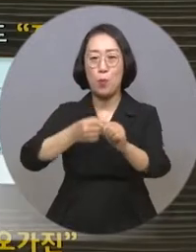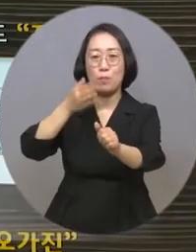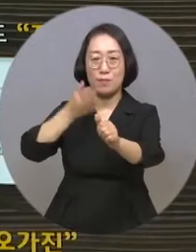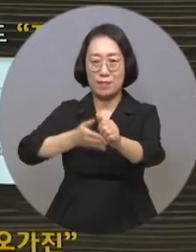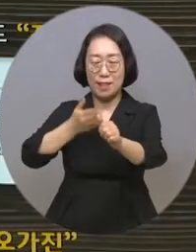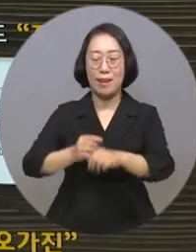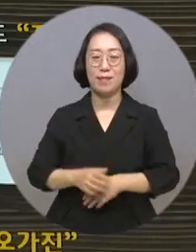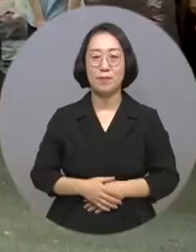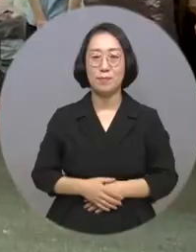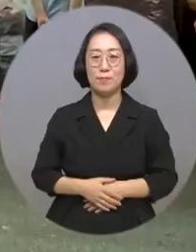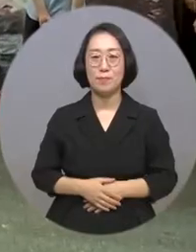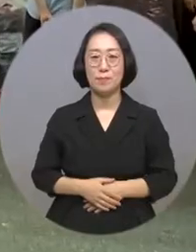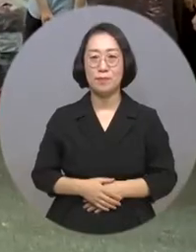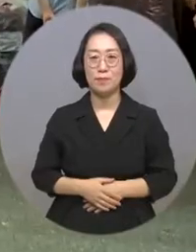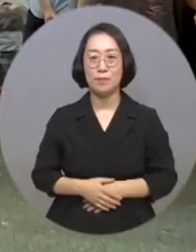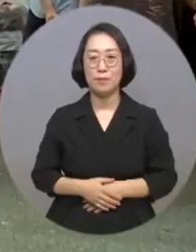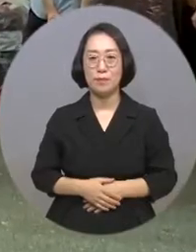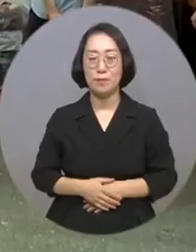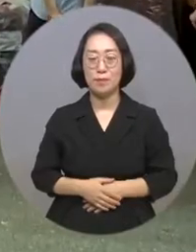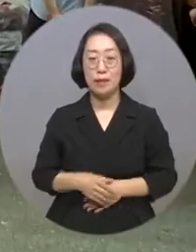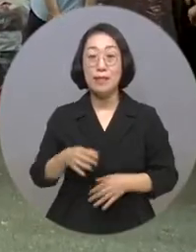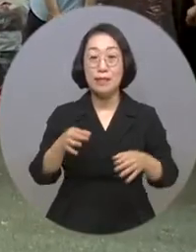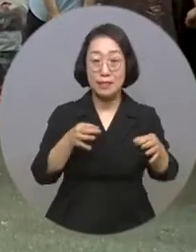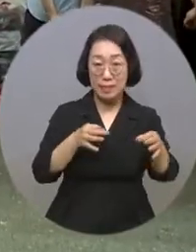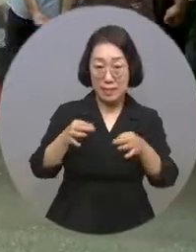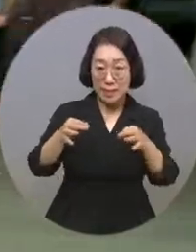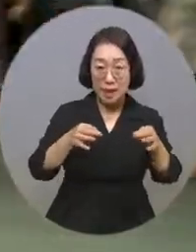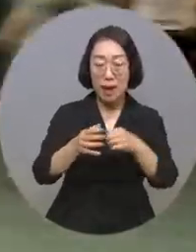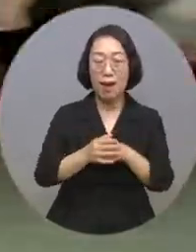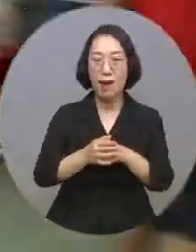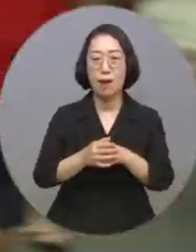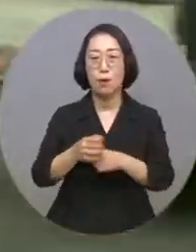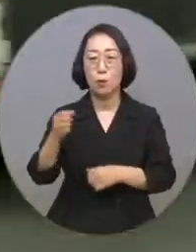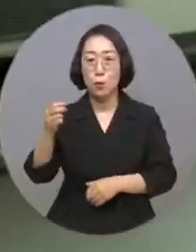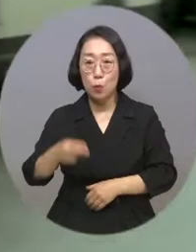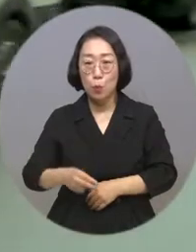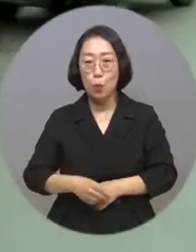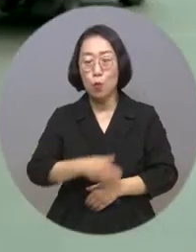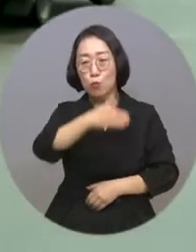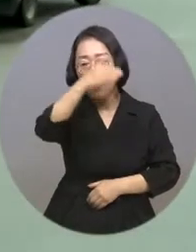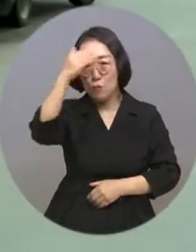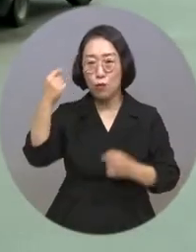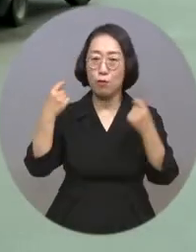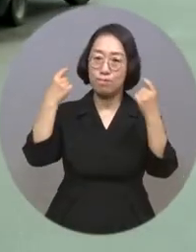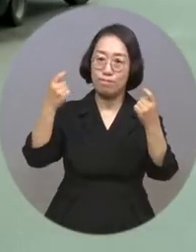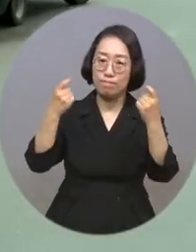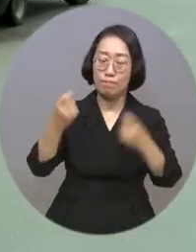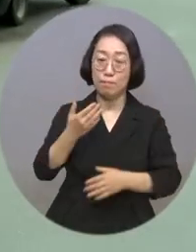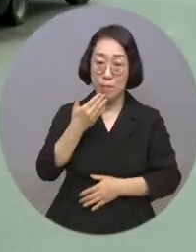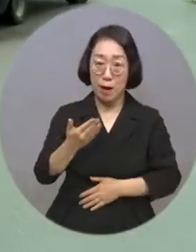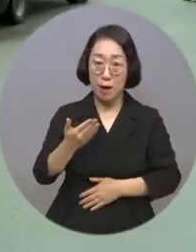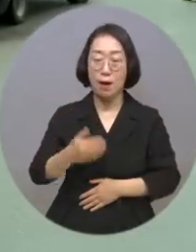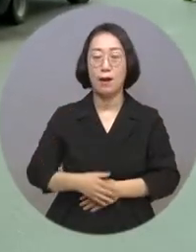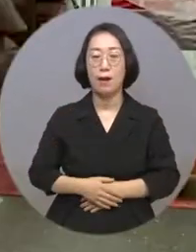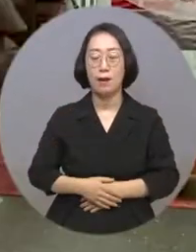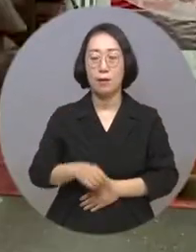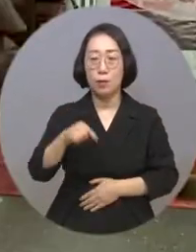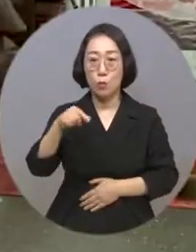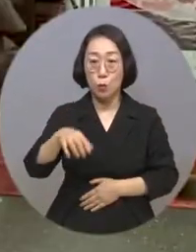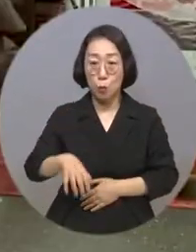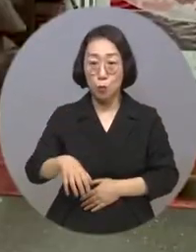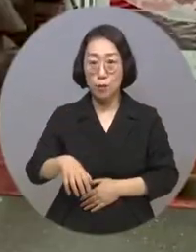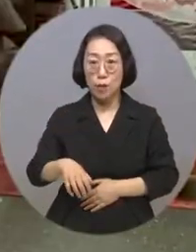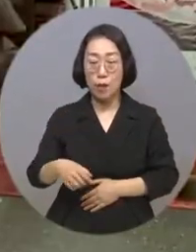바랍니다. 진안 고추시장은 시장으로서뿐 아니라 관광상품으로 자리 잡아가고 있으며